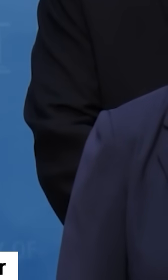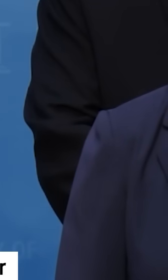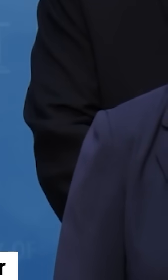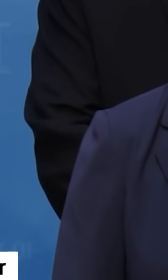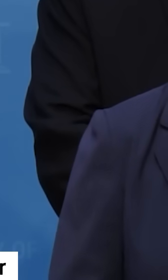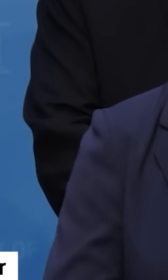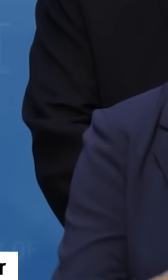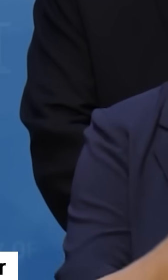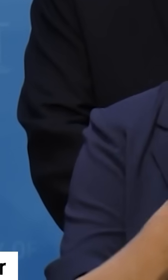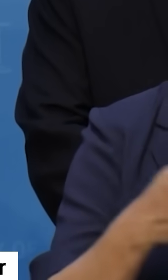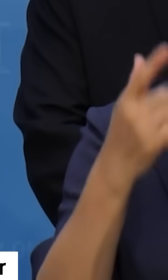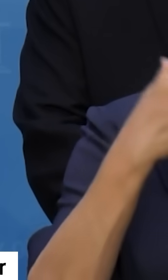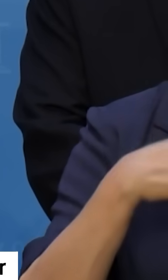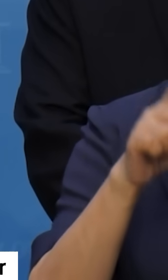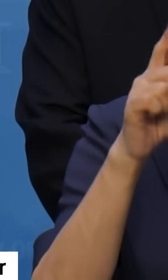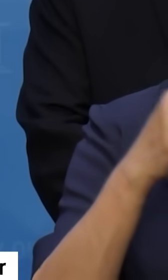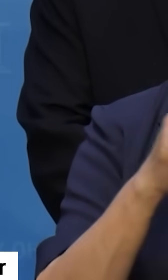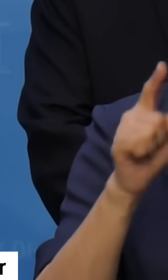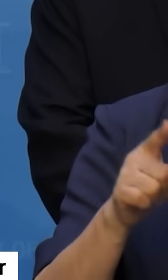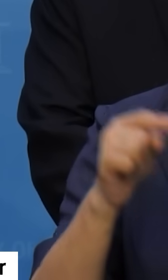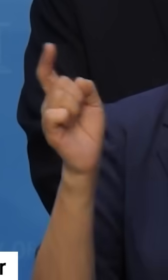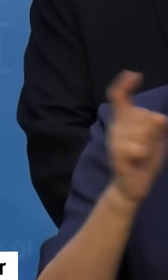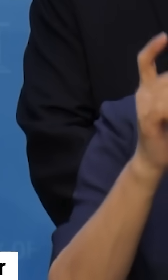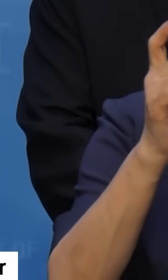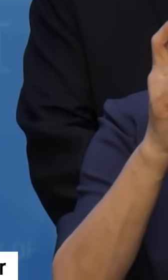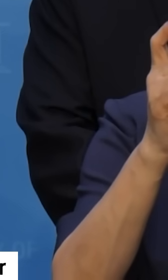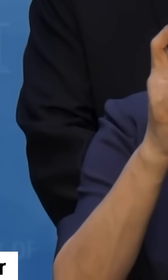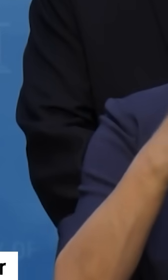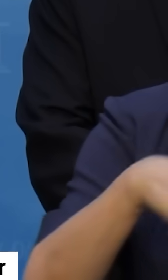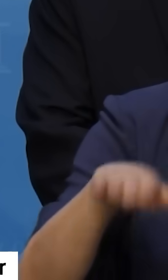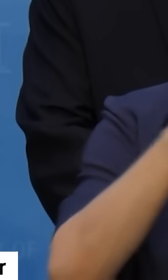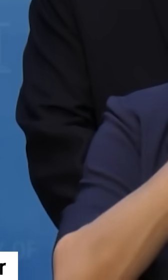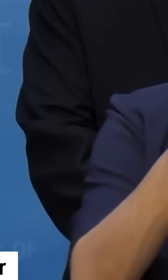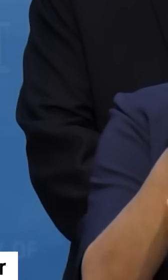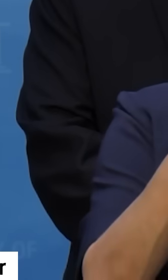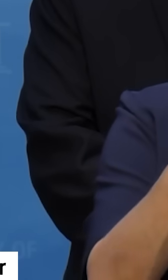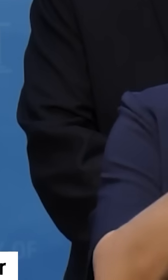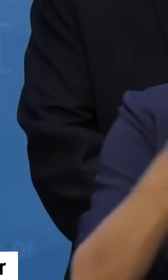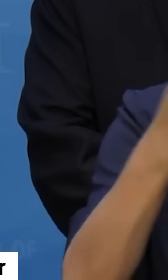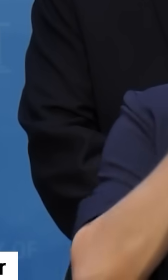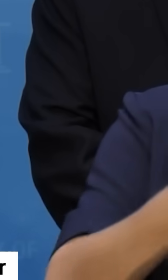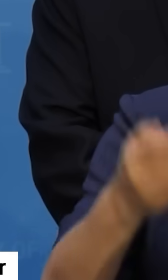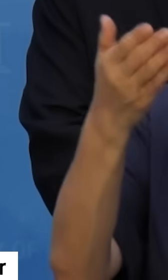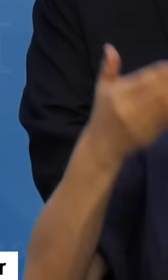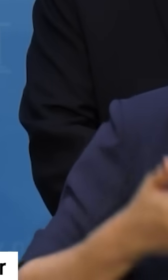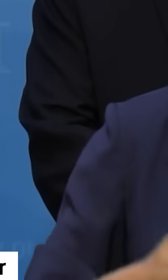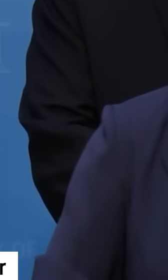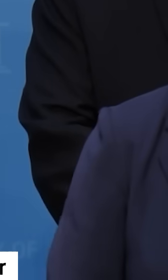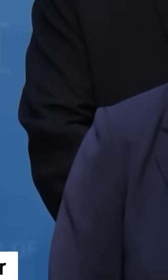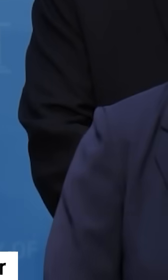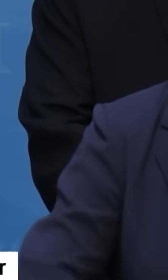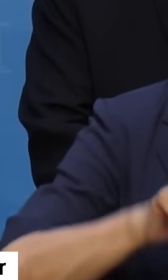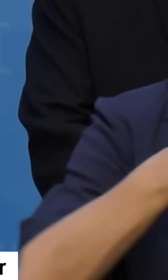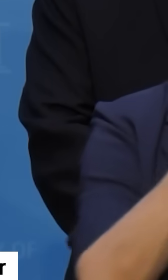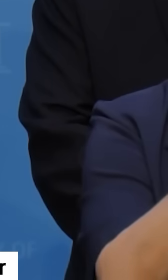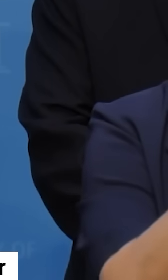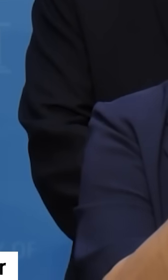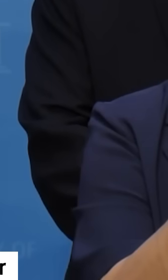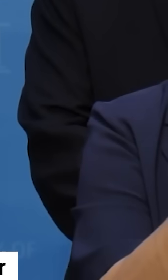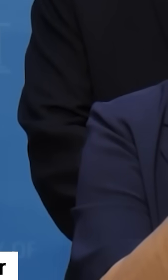부디 더 이상 논쟁으로 우리 수산업에 큰 피해를 주고